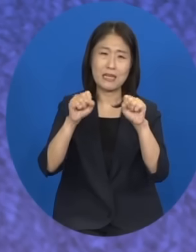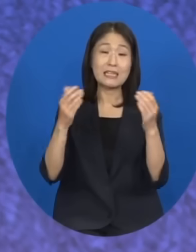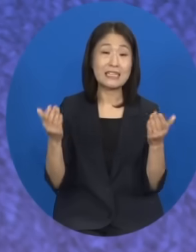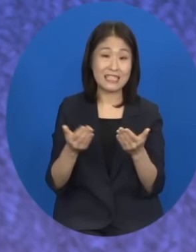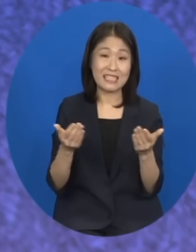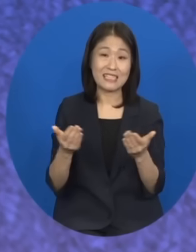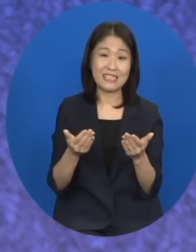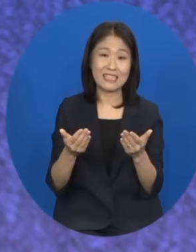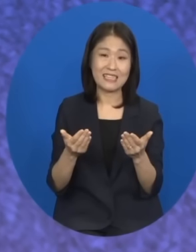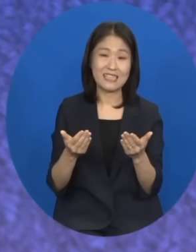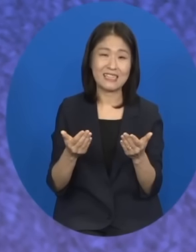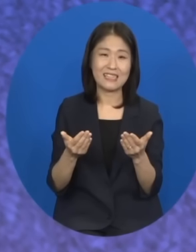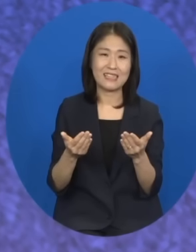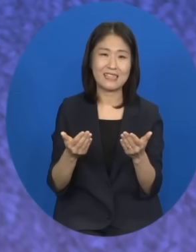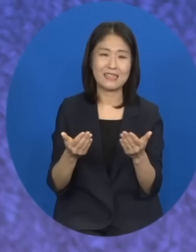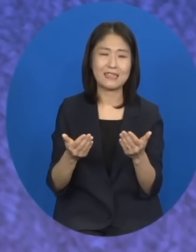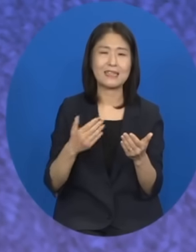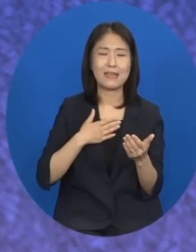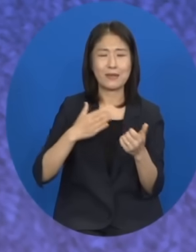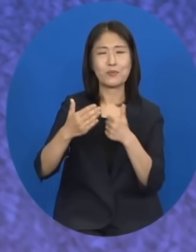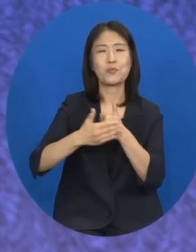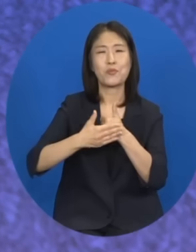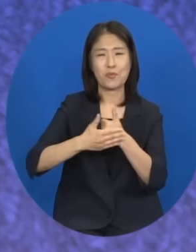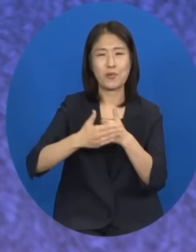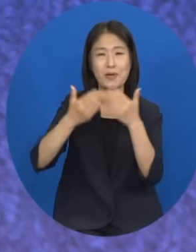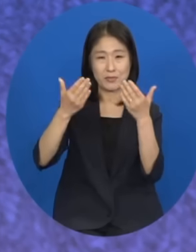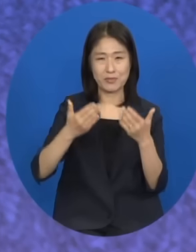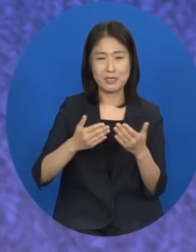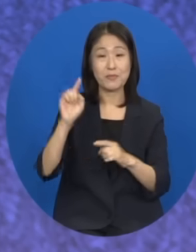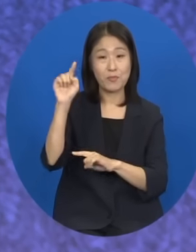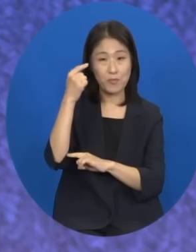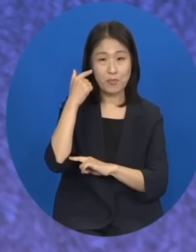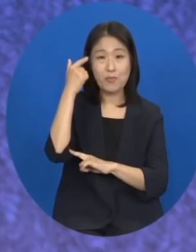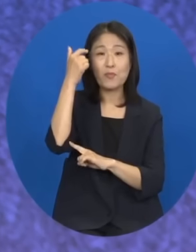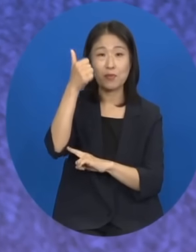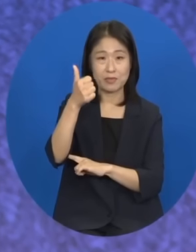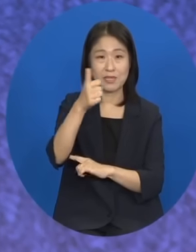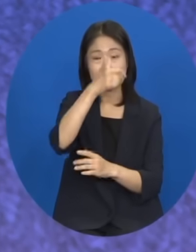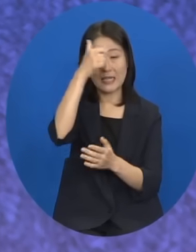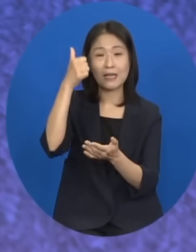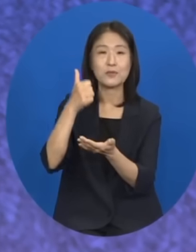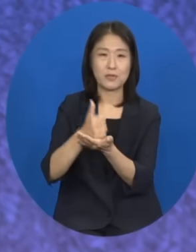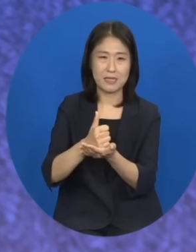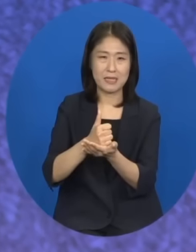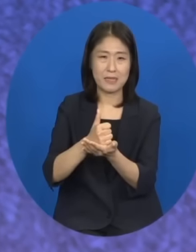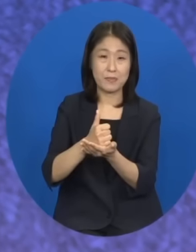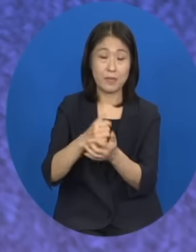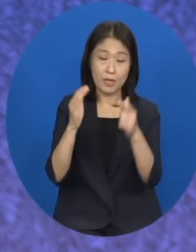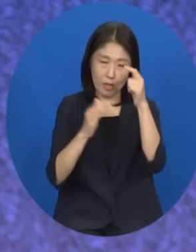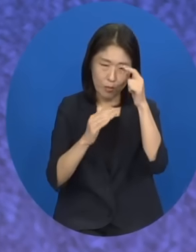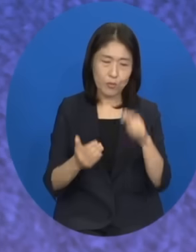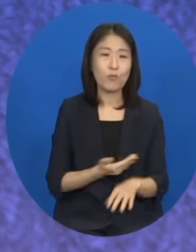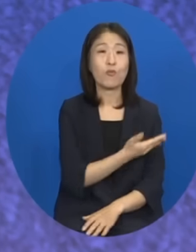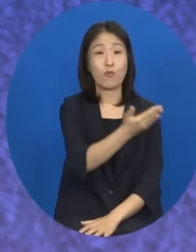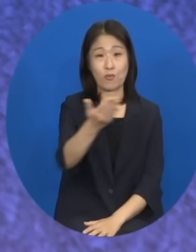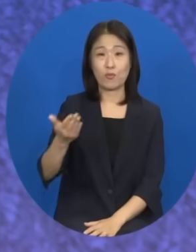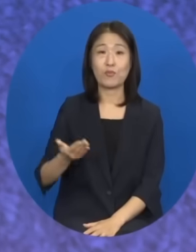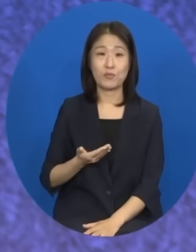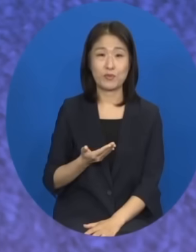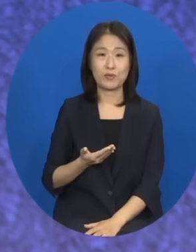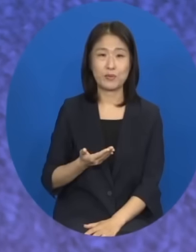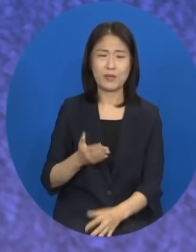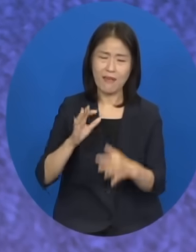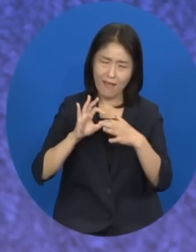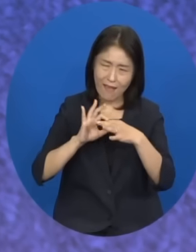해주신 우리 선한목자교회 김다희 목사님과 우리 장로님들과 성도 여러분들, 그리고